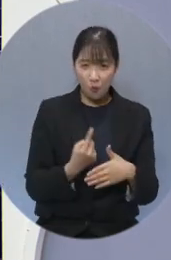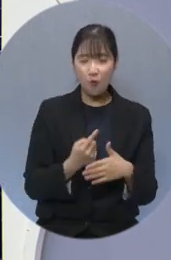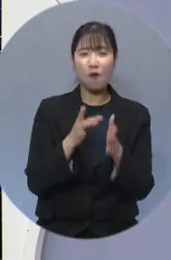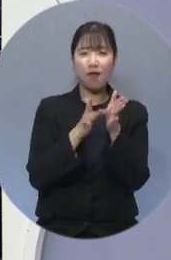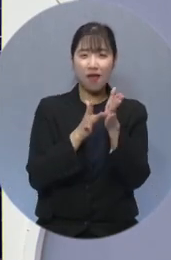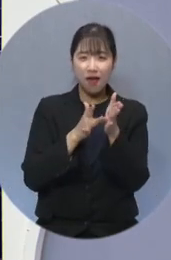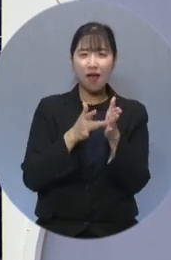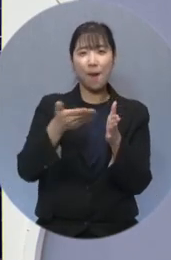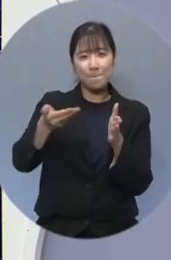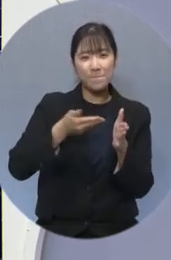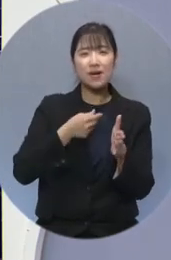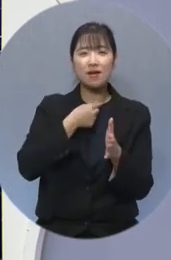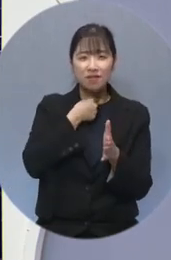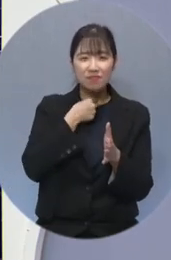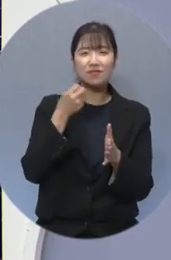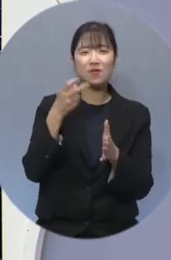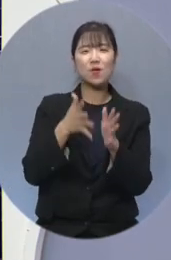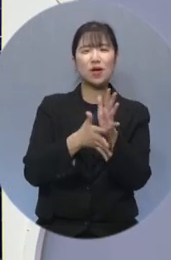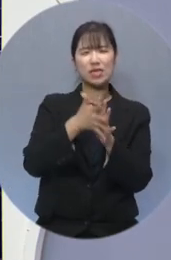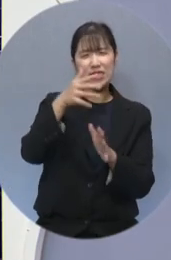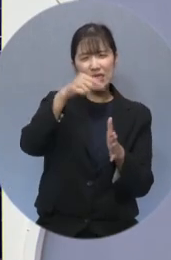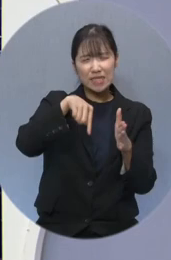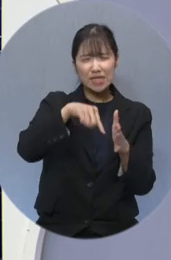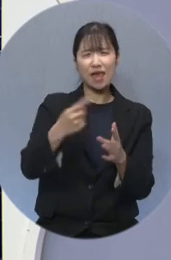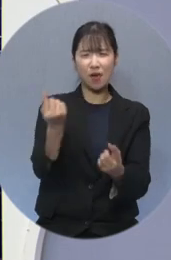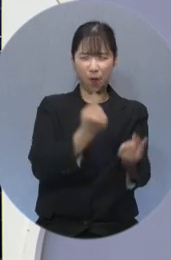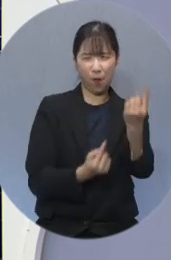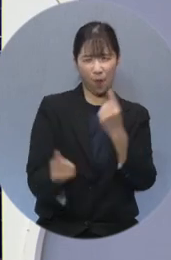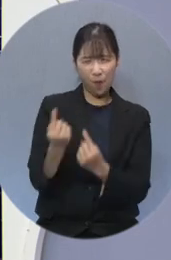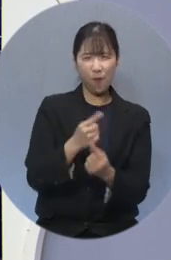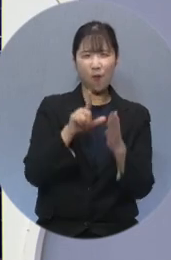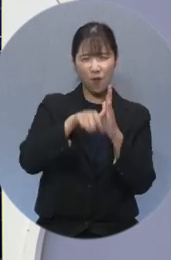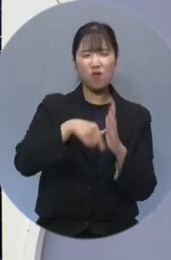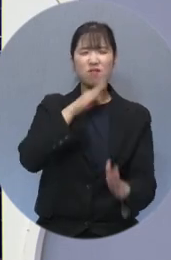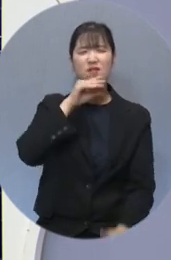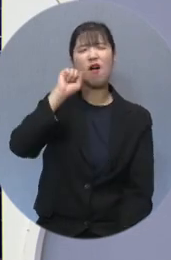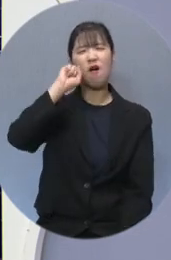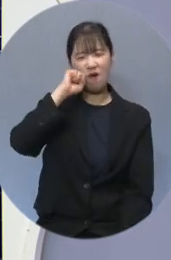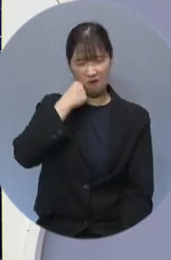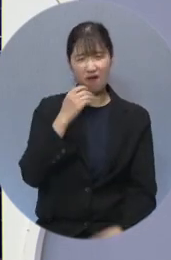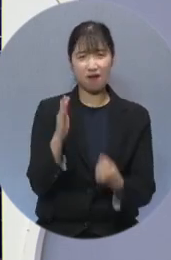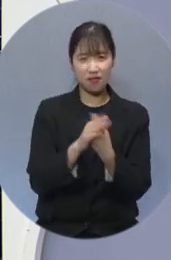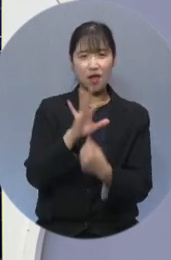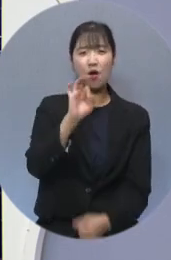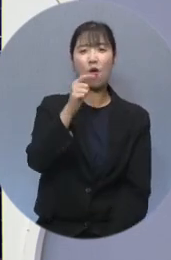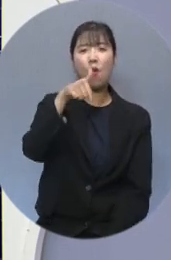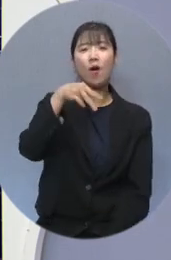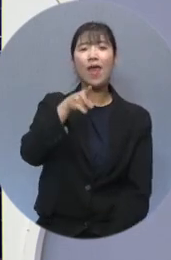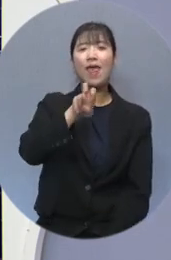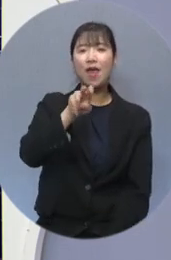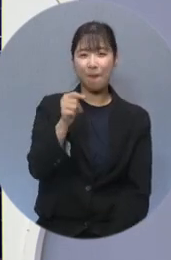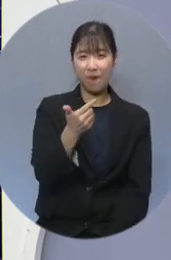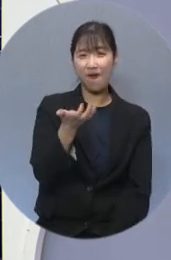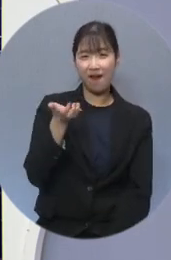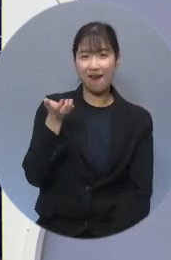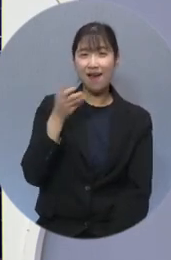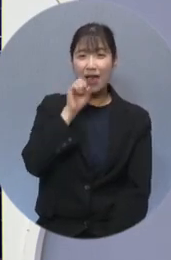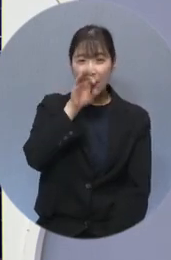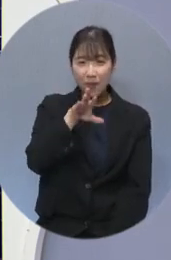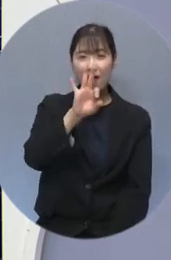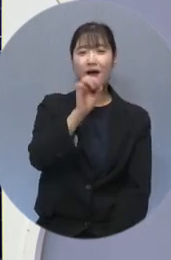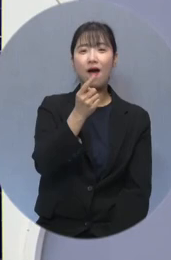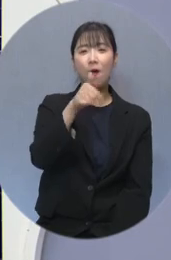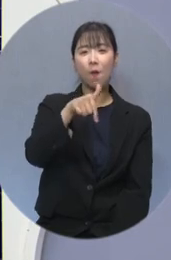아니면은 뭐 시내 한번 나오시려면 읍면 지역이 있으니까 어려우신데 우리가 옥계면 조금 전에